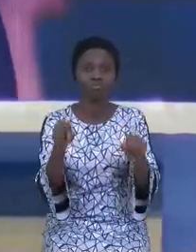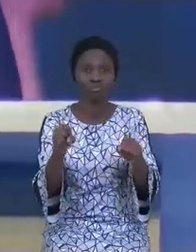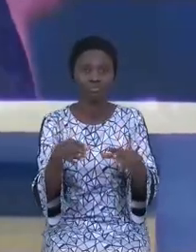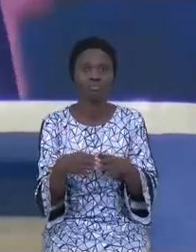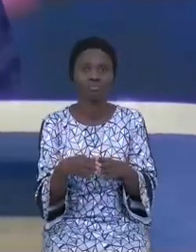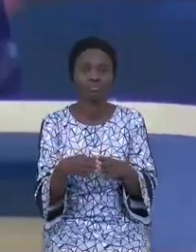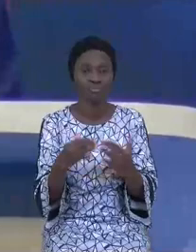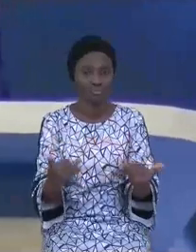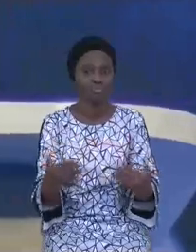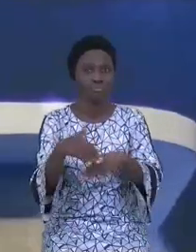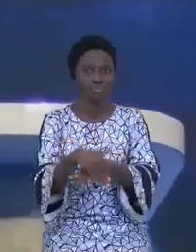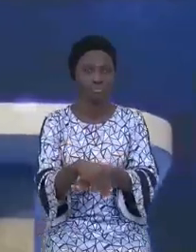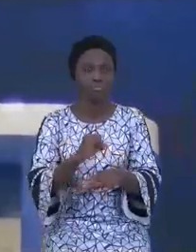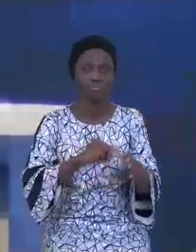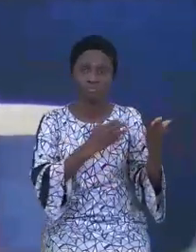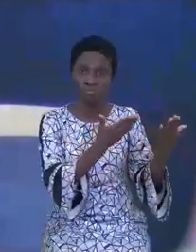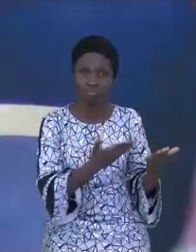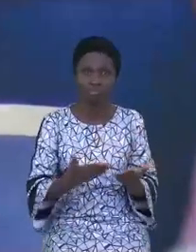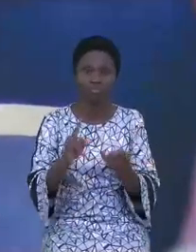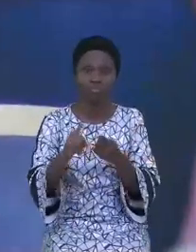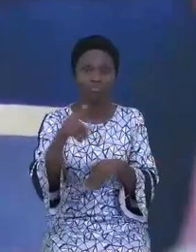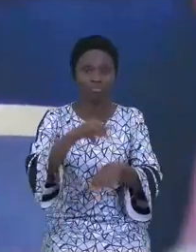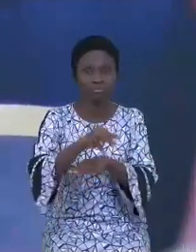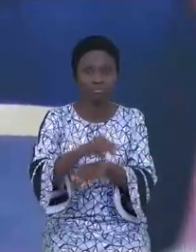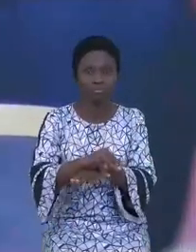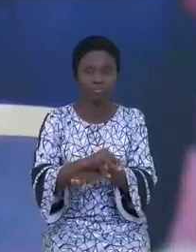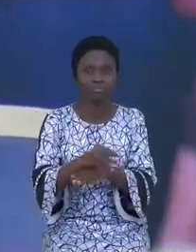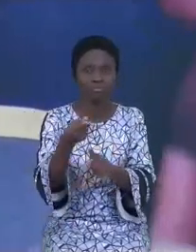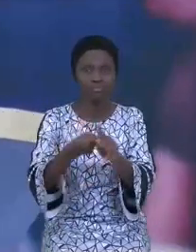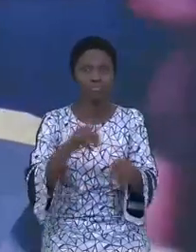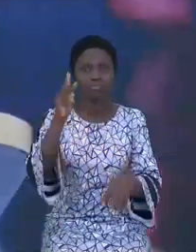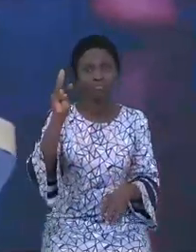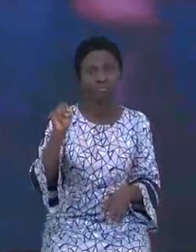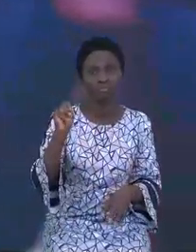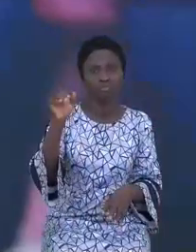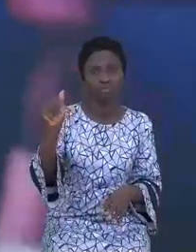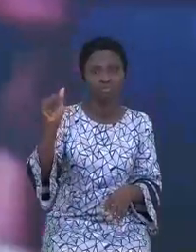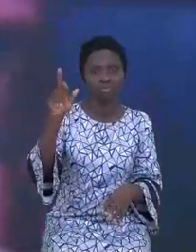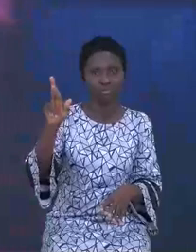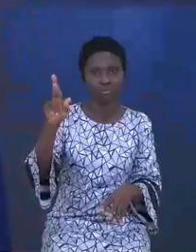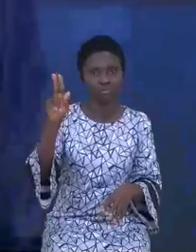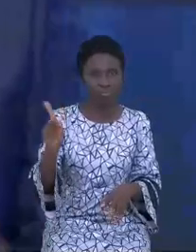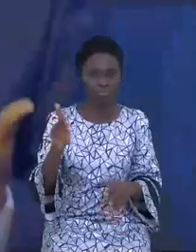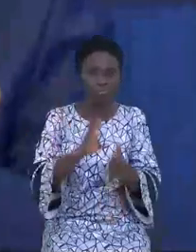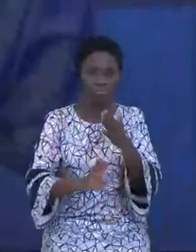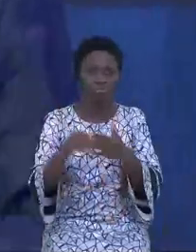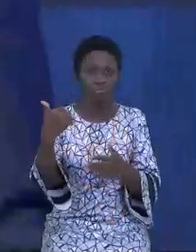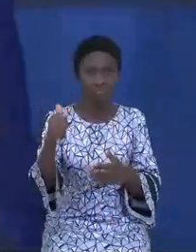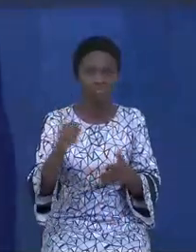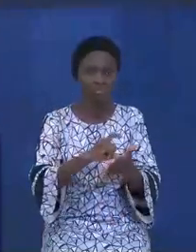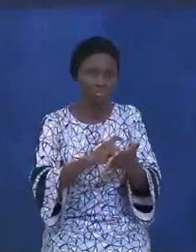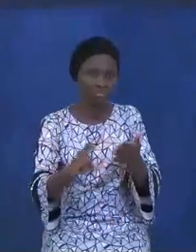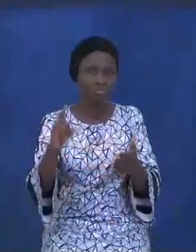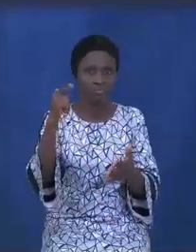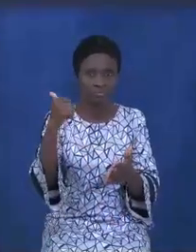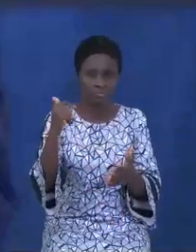Ce soir, je vous apporte un message de Marc chapitre 10, à partir du verset